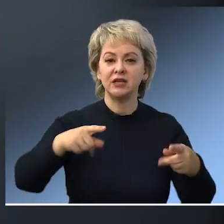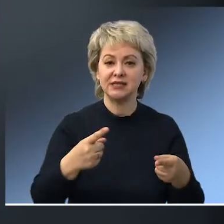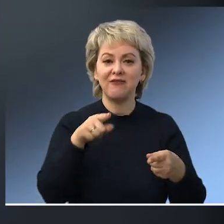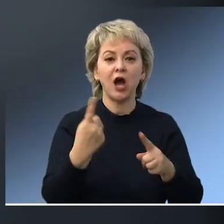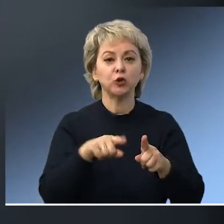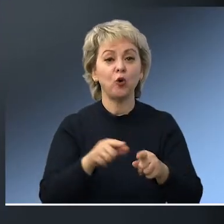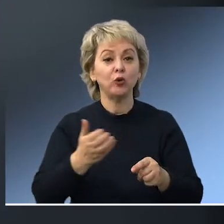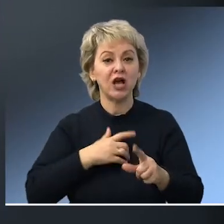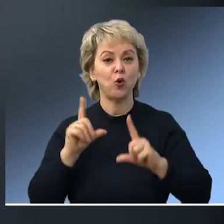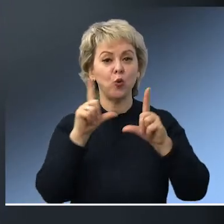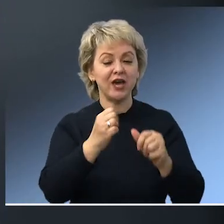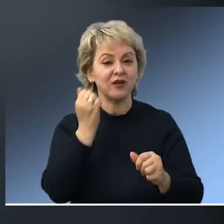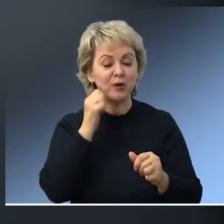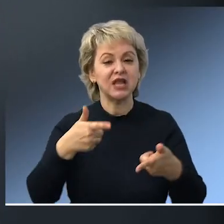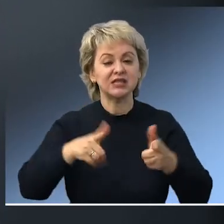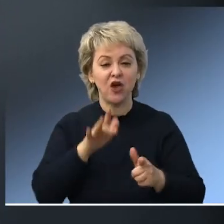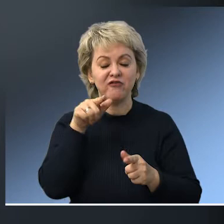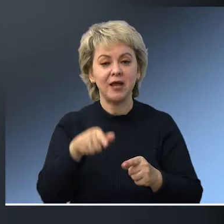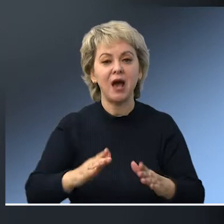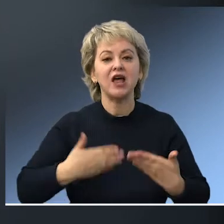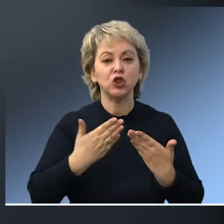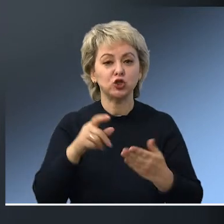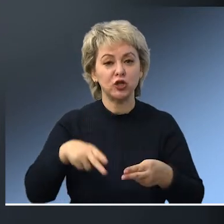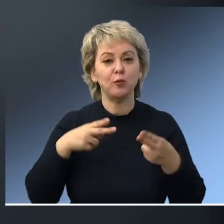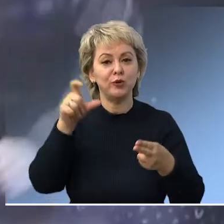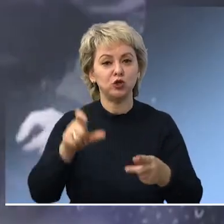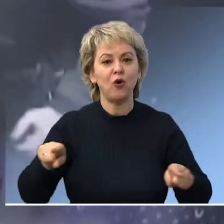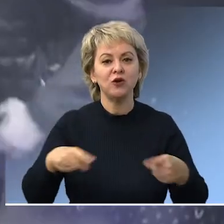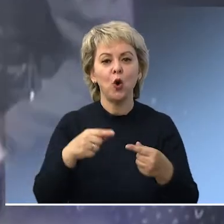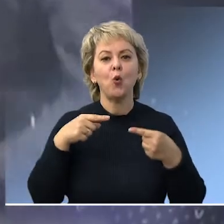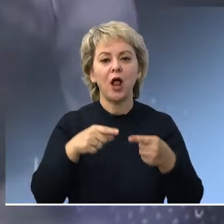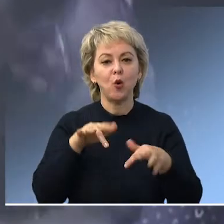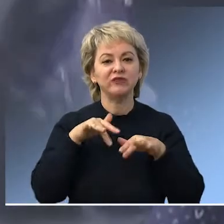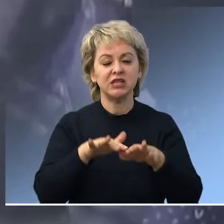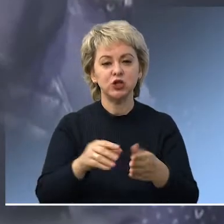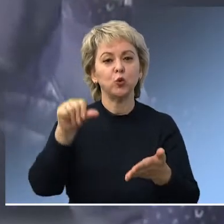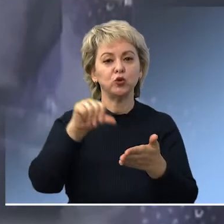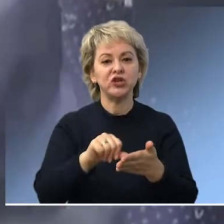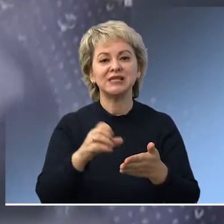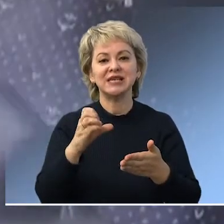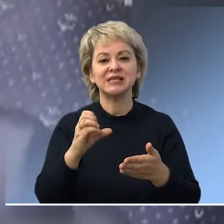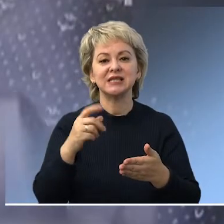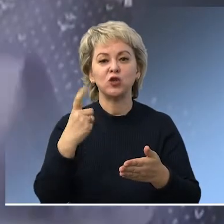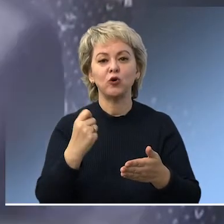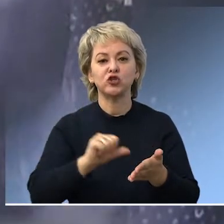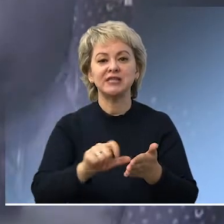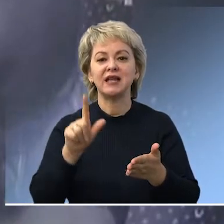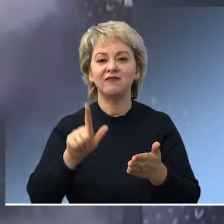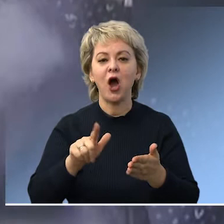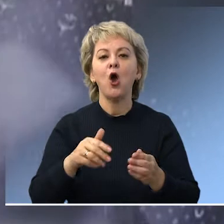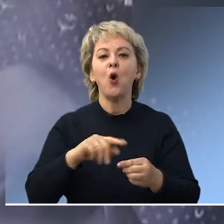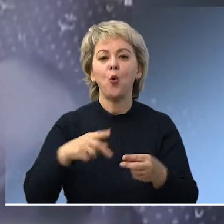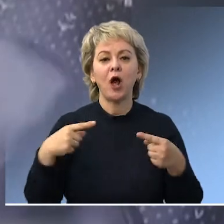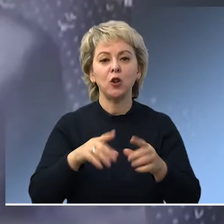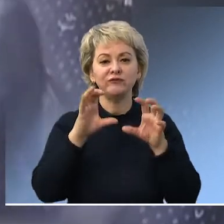находился, направляясь в Москву. В настоящее время в отношении задержанных возбуждено уголовное дело по части 2 статьи 162